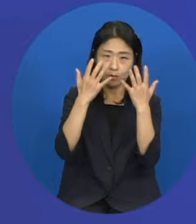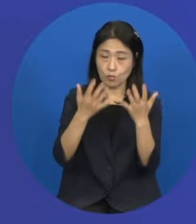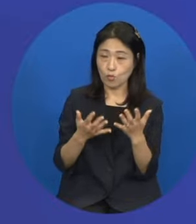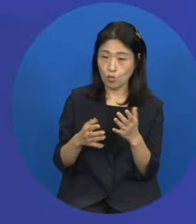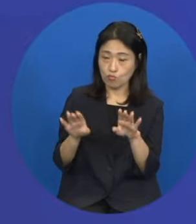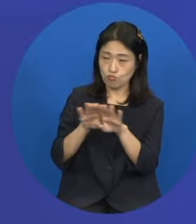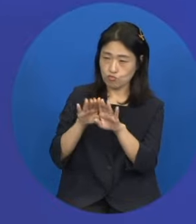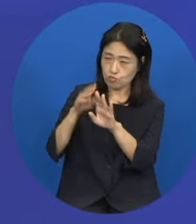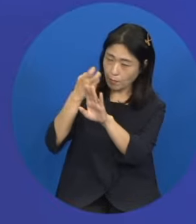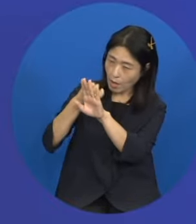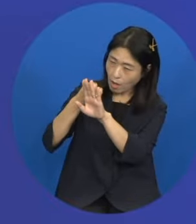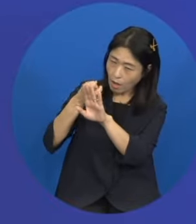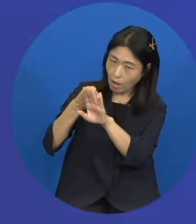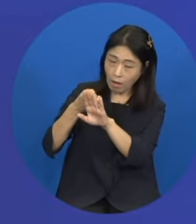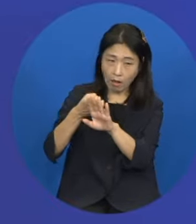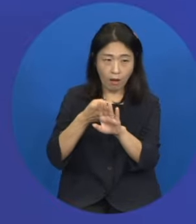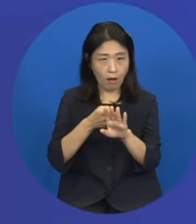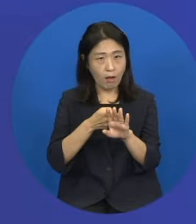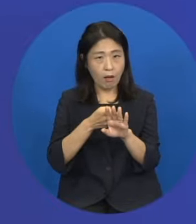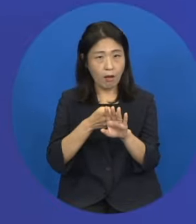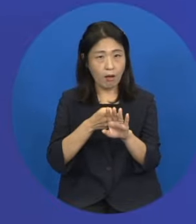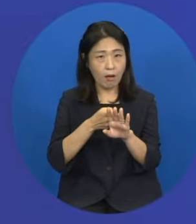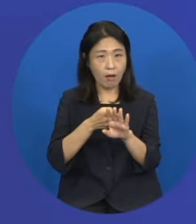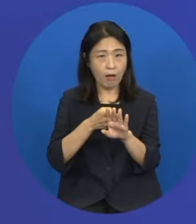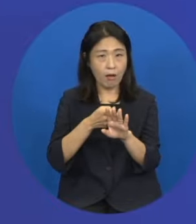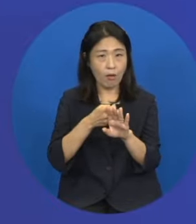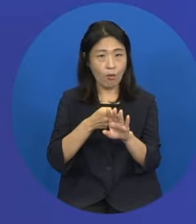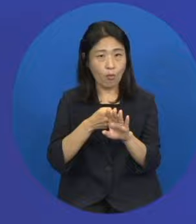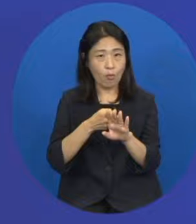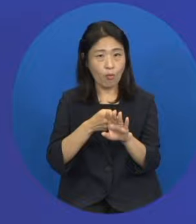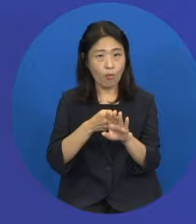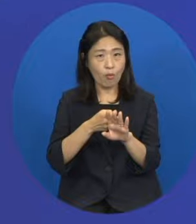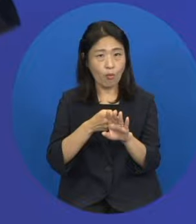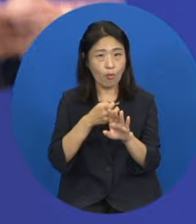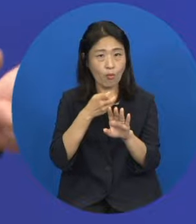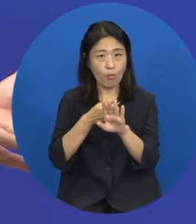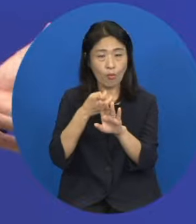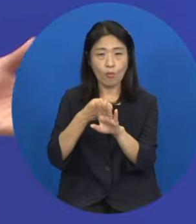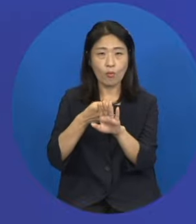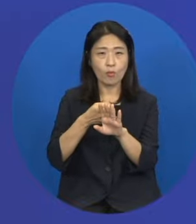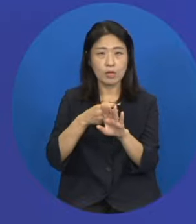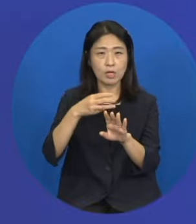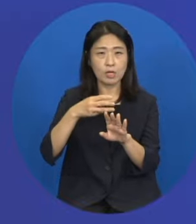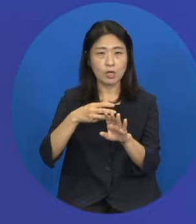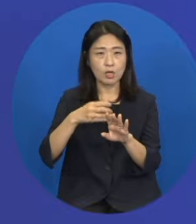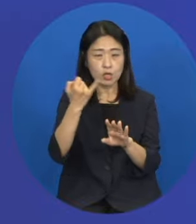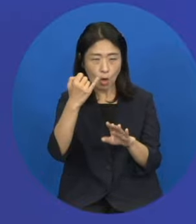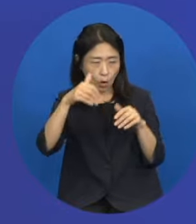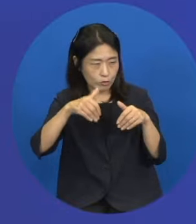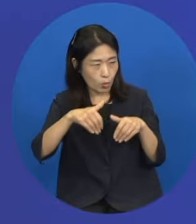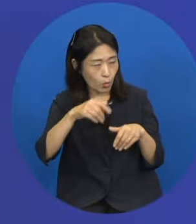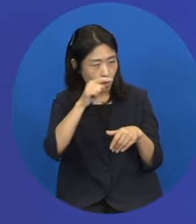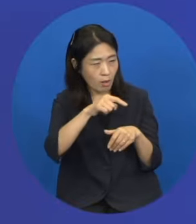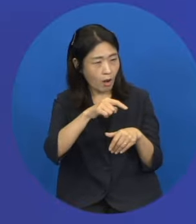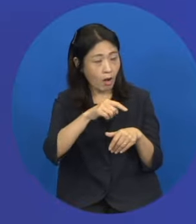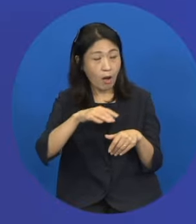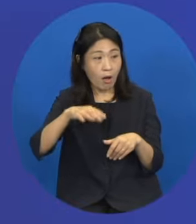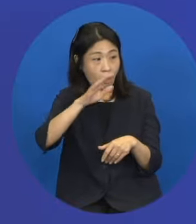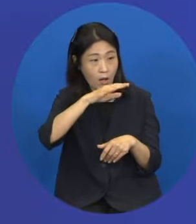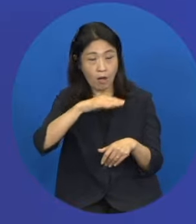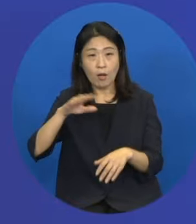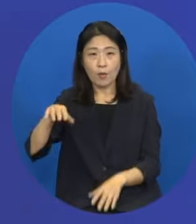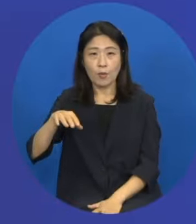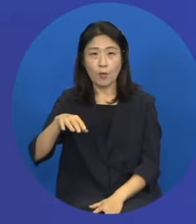여자아이가 왔는데 베드로예요. 베드로, 우리가 기도했던 그 베드로, 베드로가 돌아왔습니다 했더니 너가 미쳤구나. 베드로가